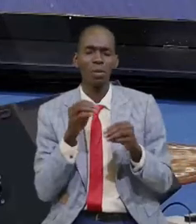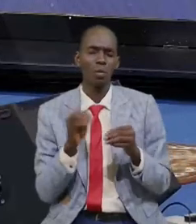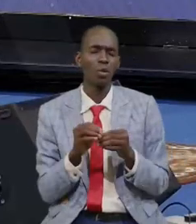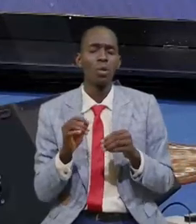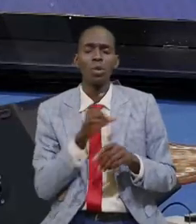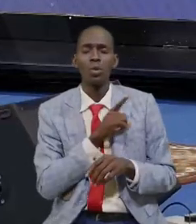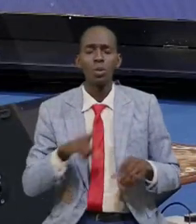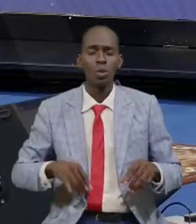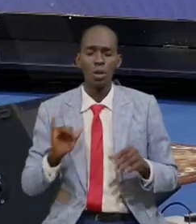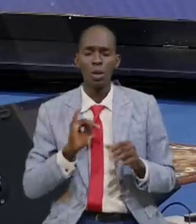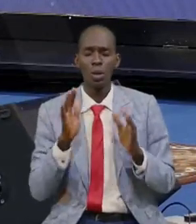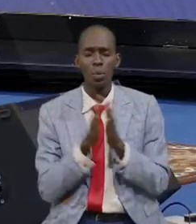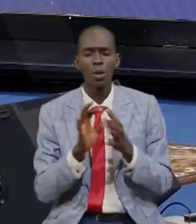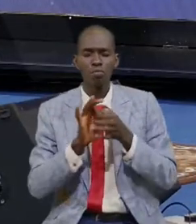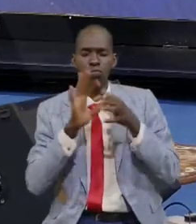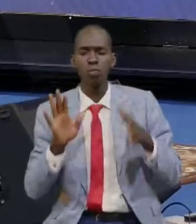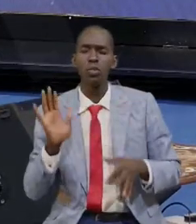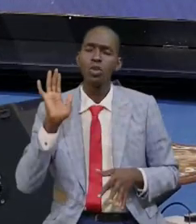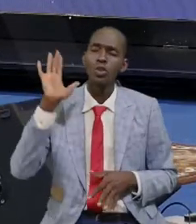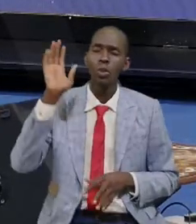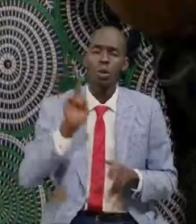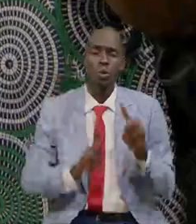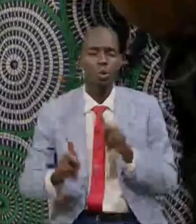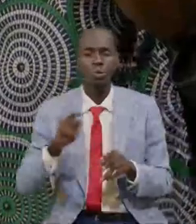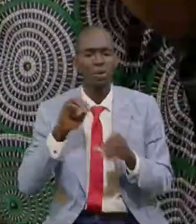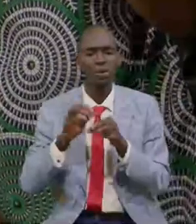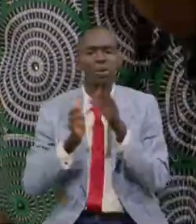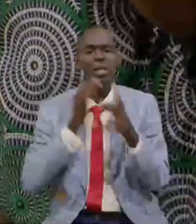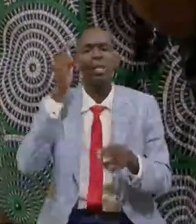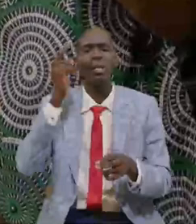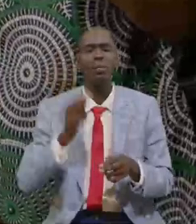prie, délie ton peuple au nom de Jésus-Christ.